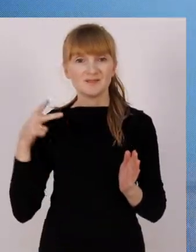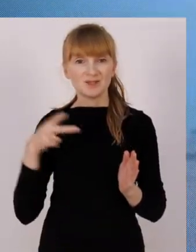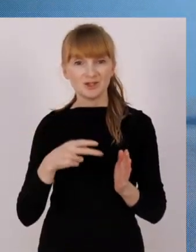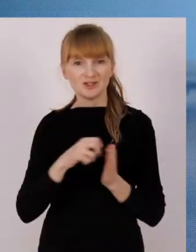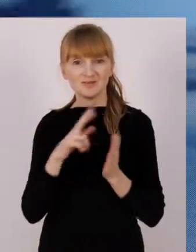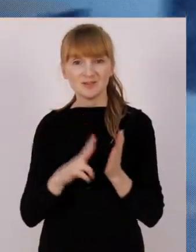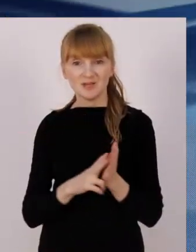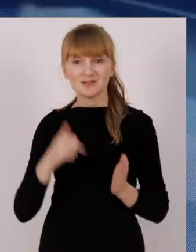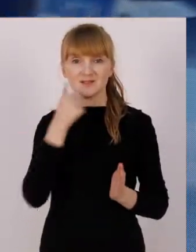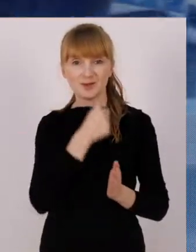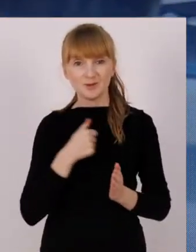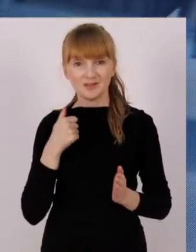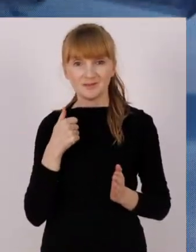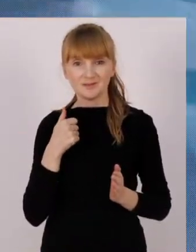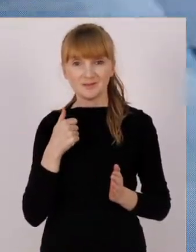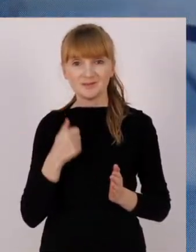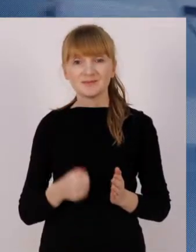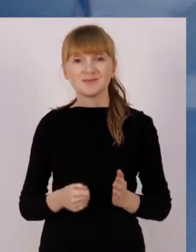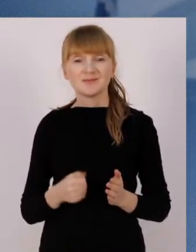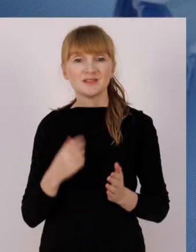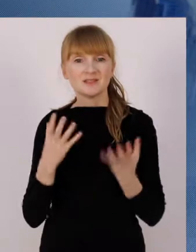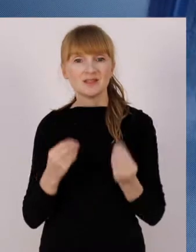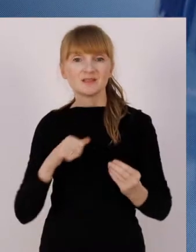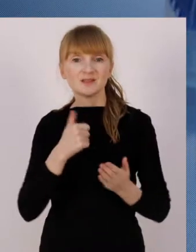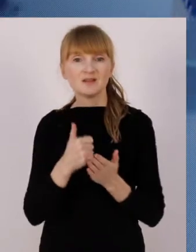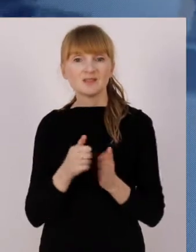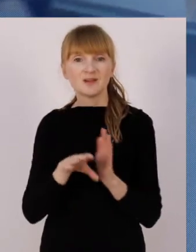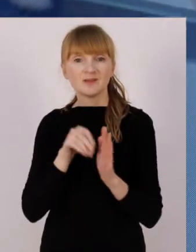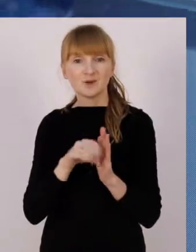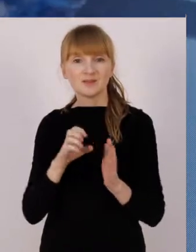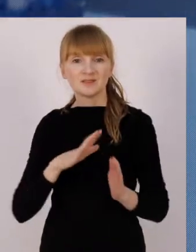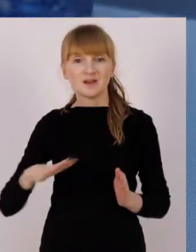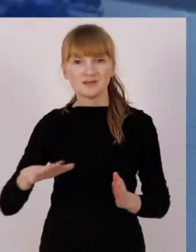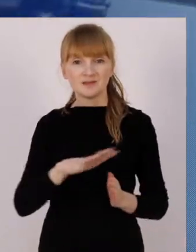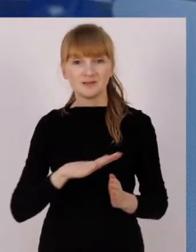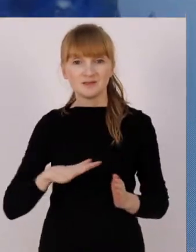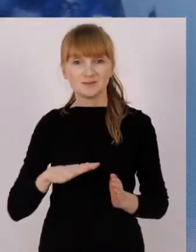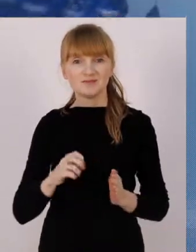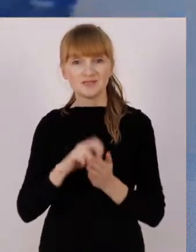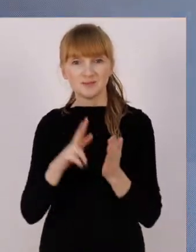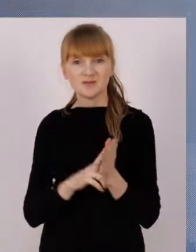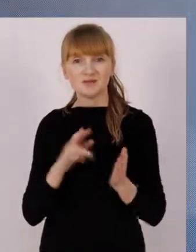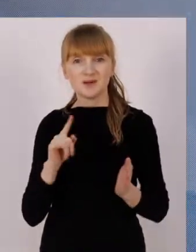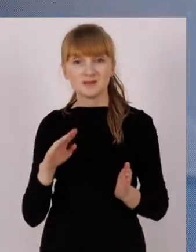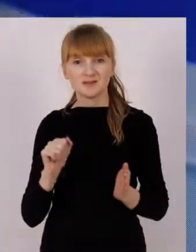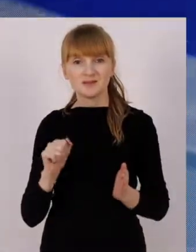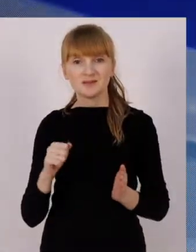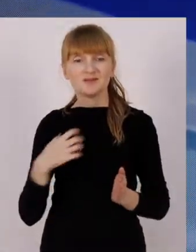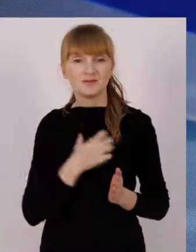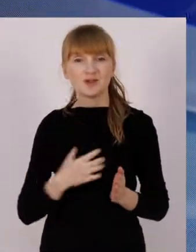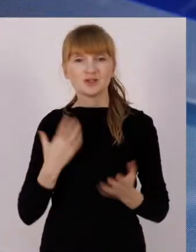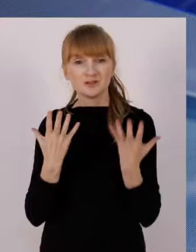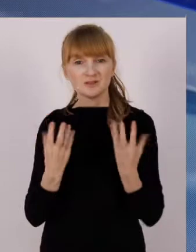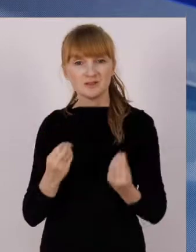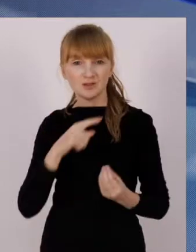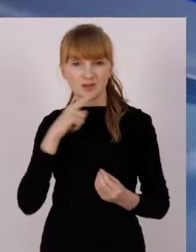18 марта 2018 года. День главного выбора страны. 18 марта.